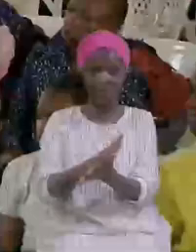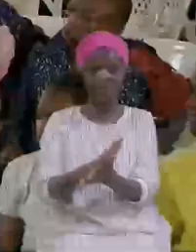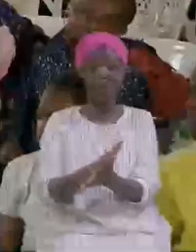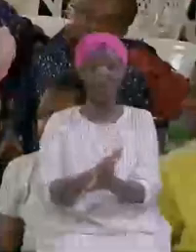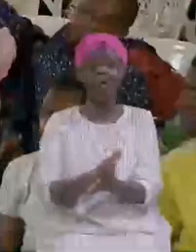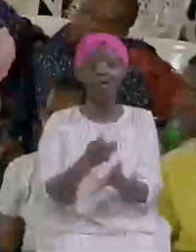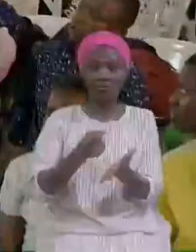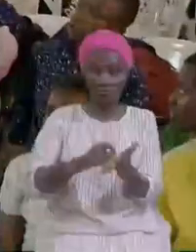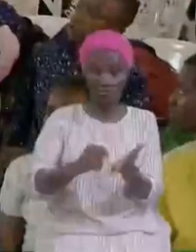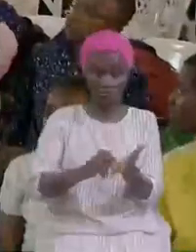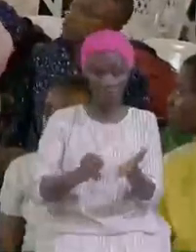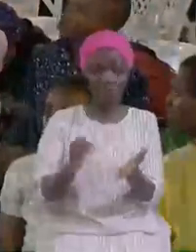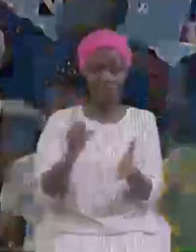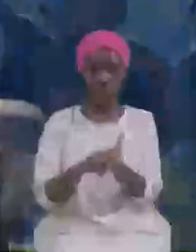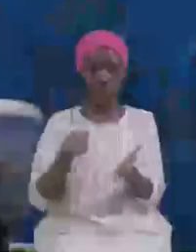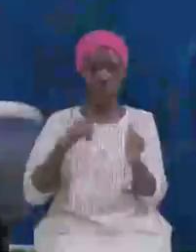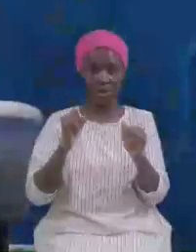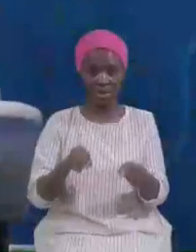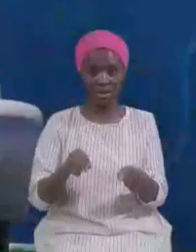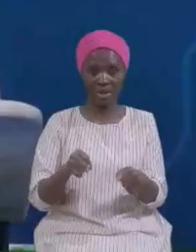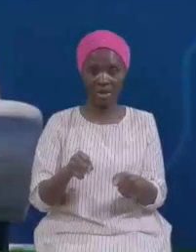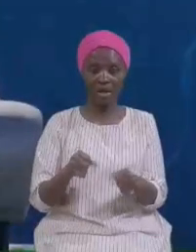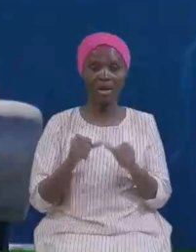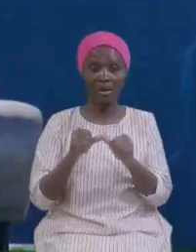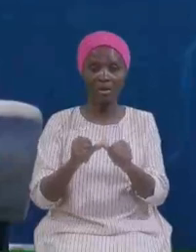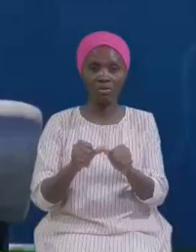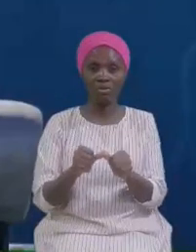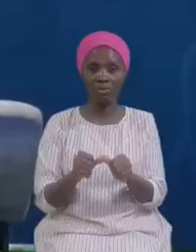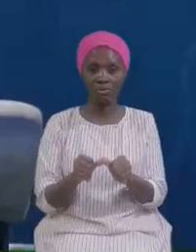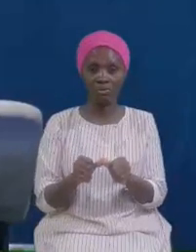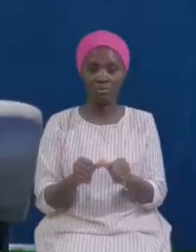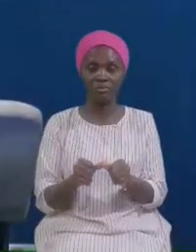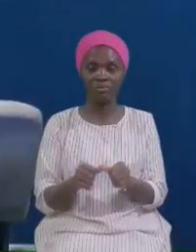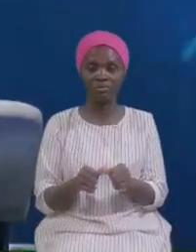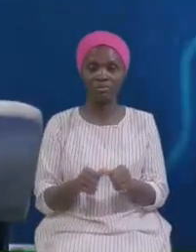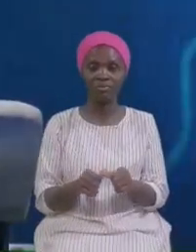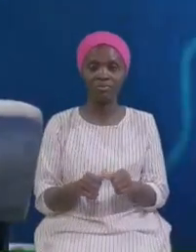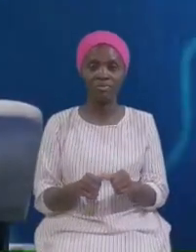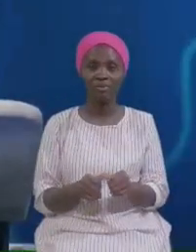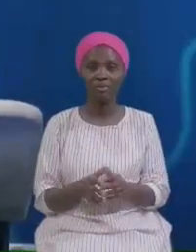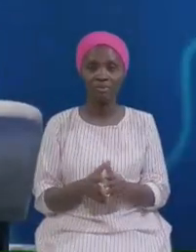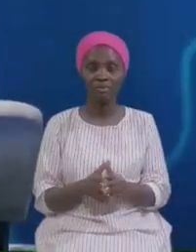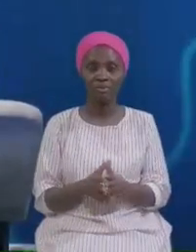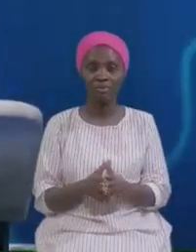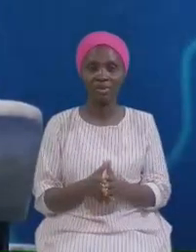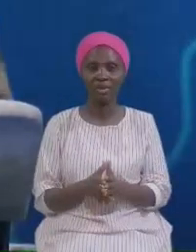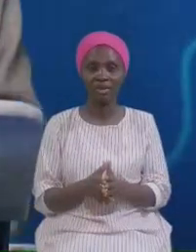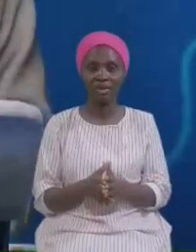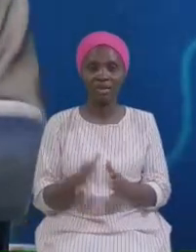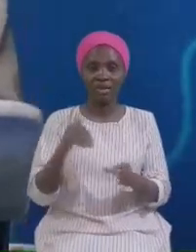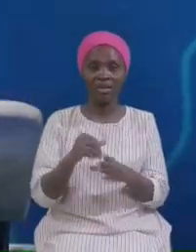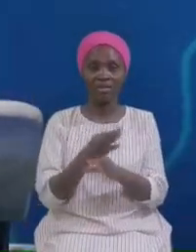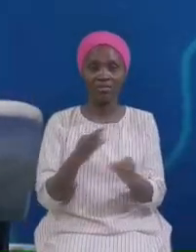à remplir afin que nous puissions continuer à vous aider à demeurer dans la libération, dans le salut que